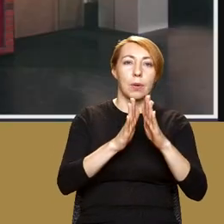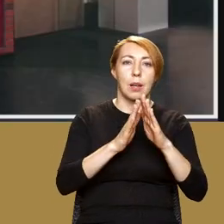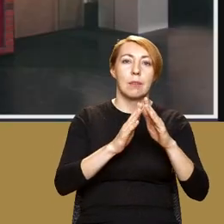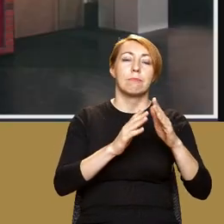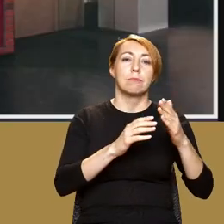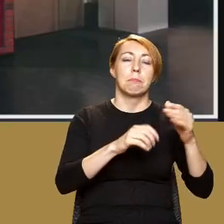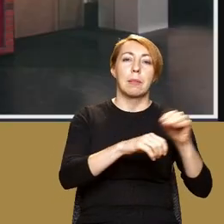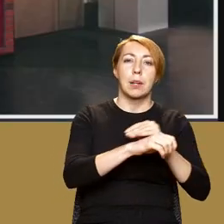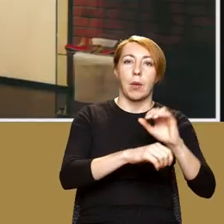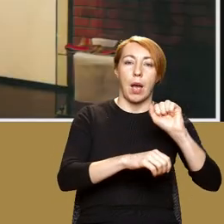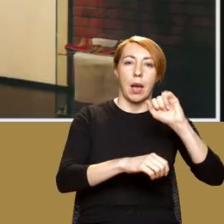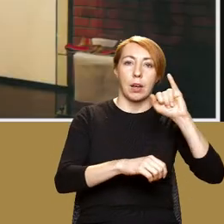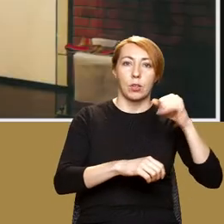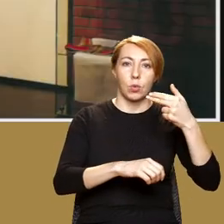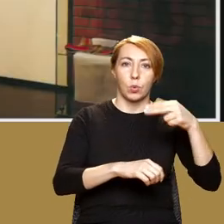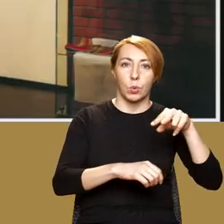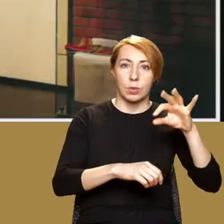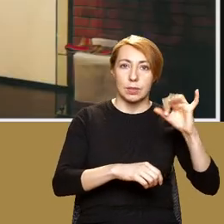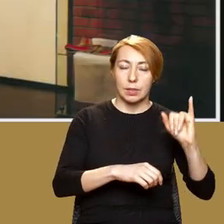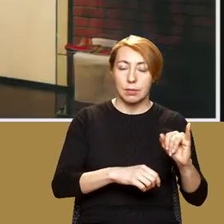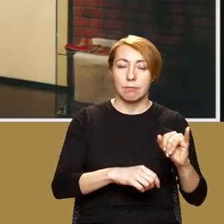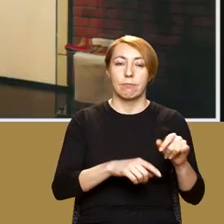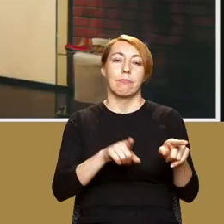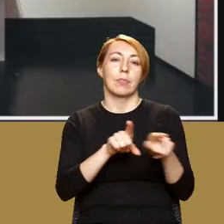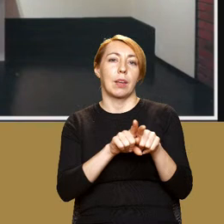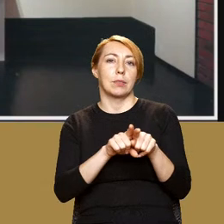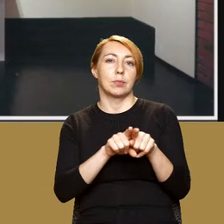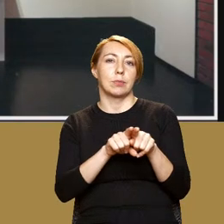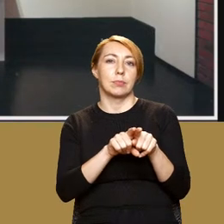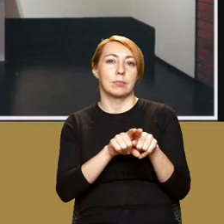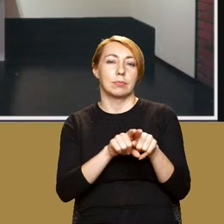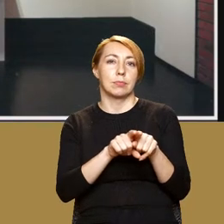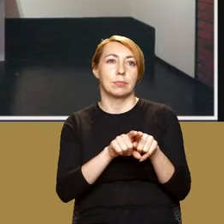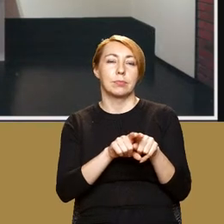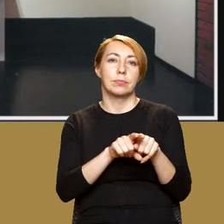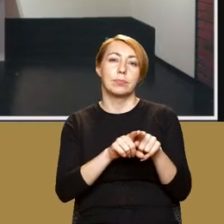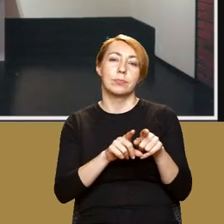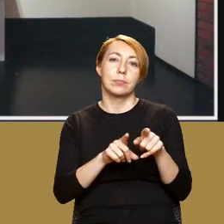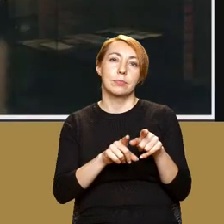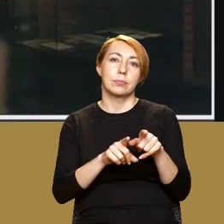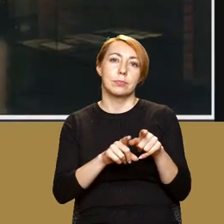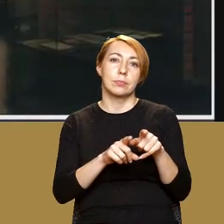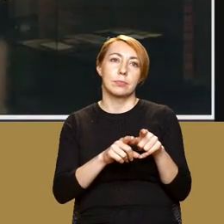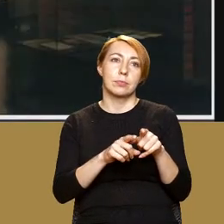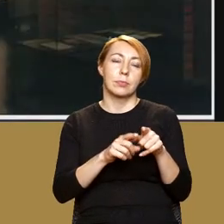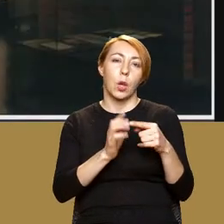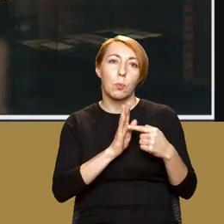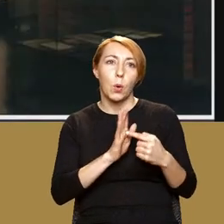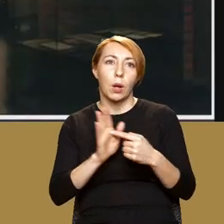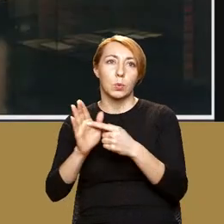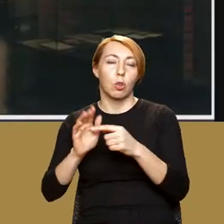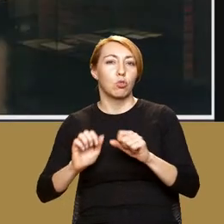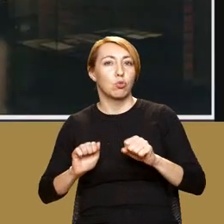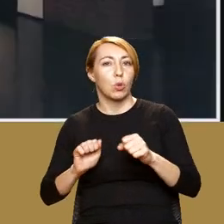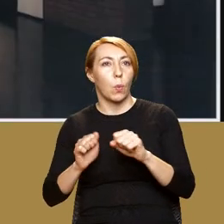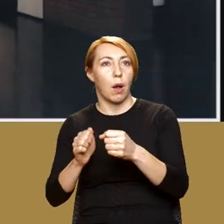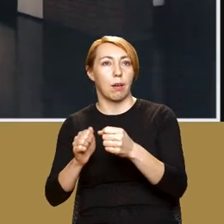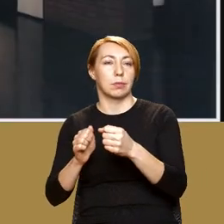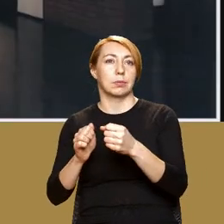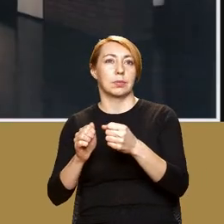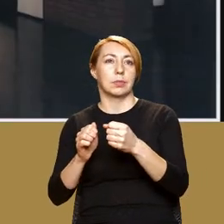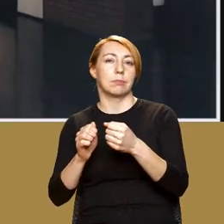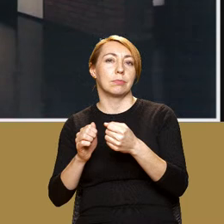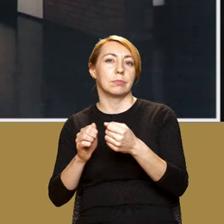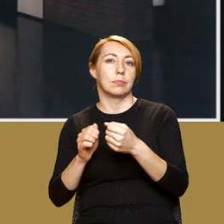Ainuski Bronisława Piłsudskiego, ale też odnosiła się już do tych działań związanych chociażby z prezentacją